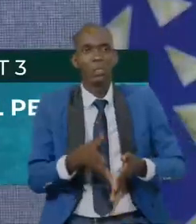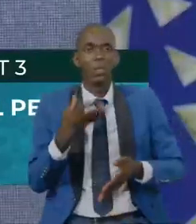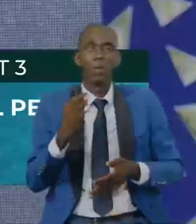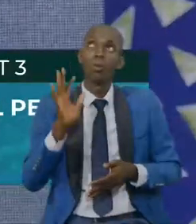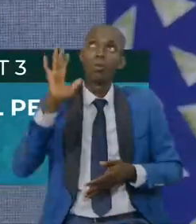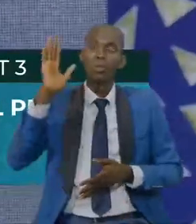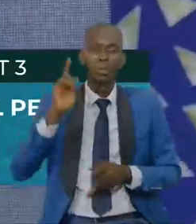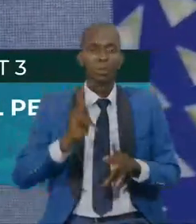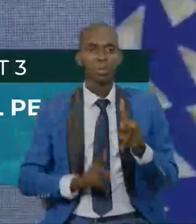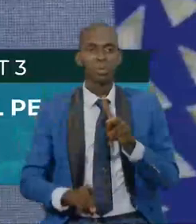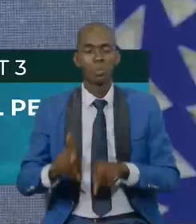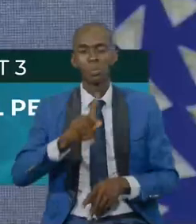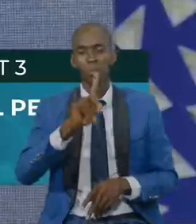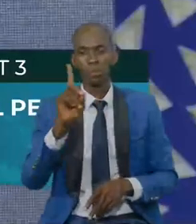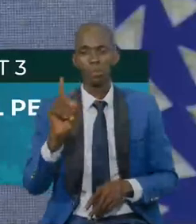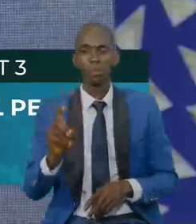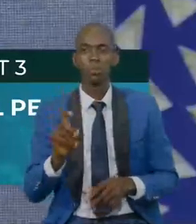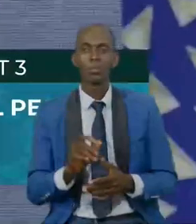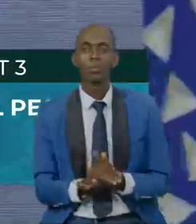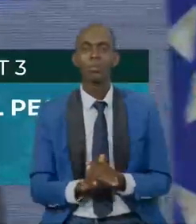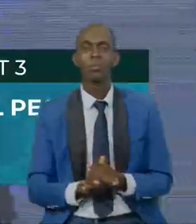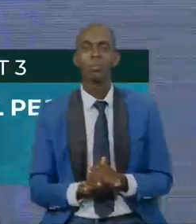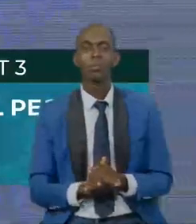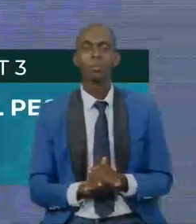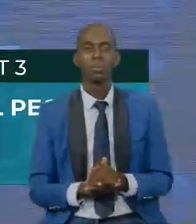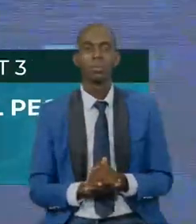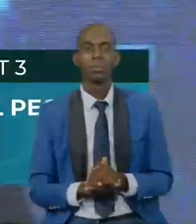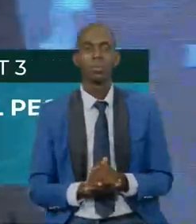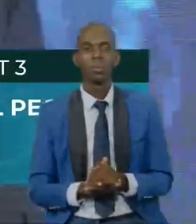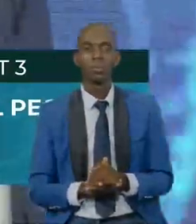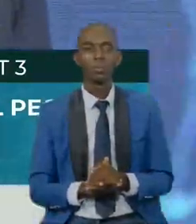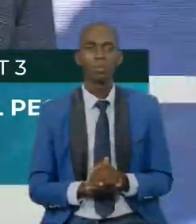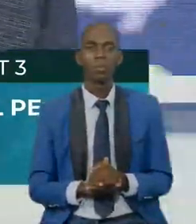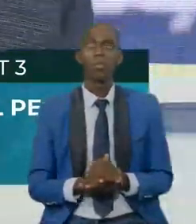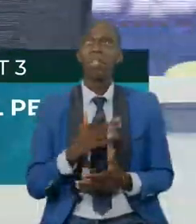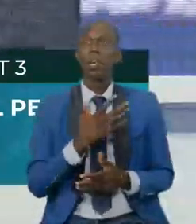Qui oublie les péchés du reste de ton héritage?